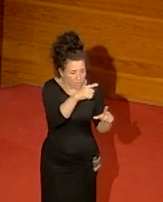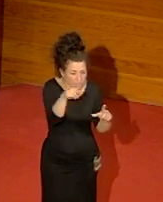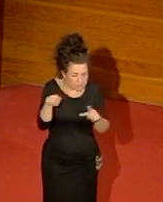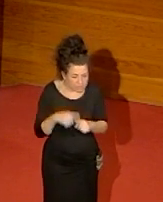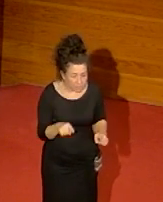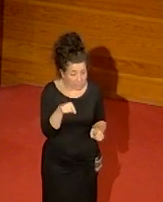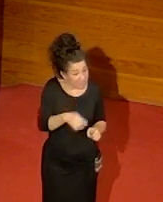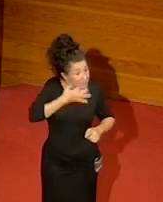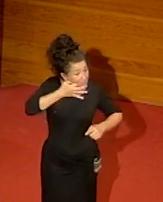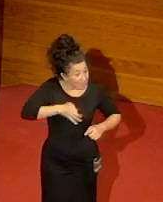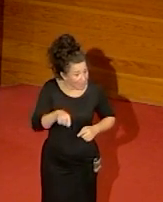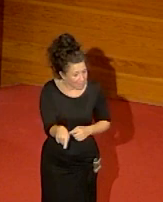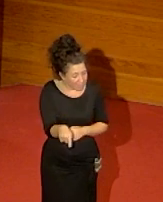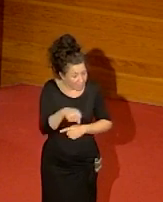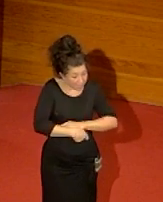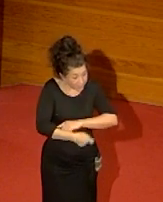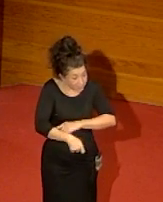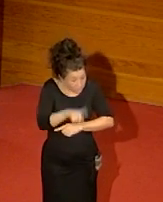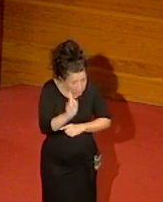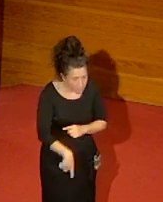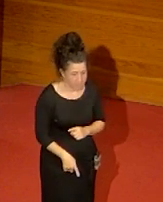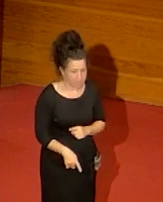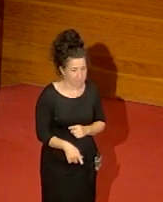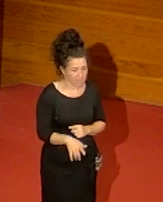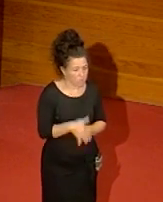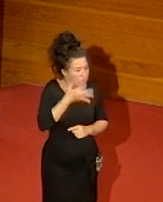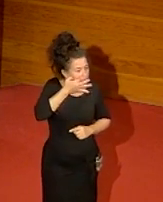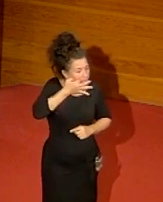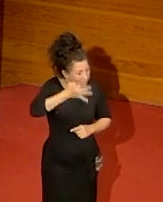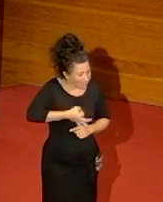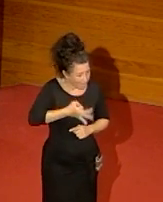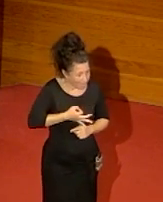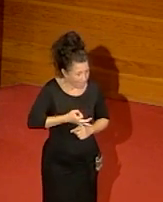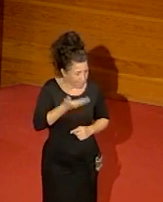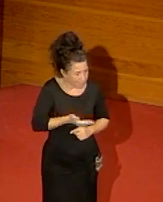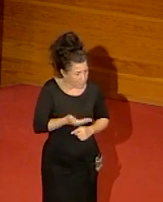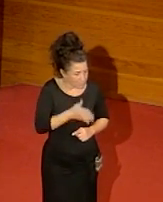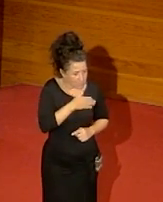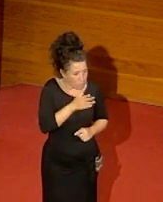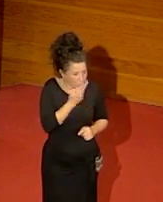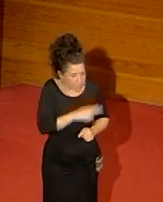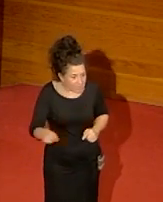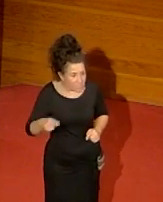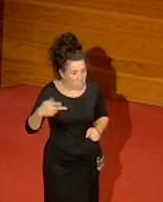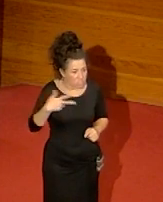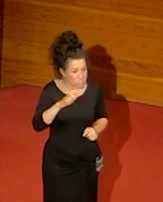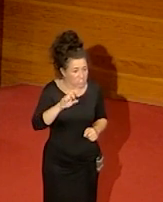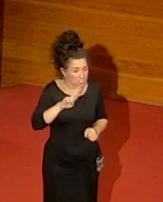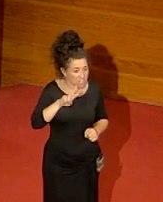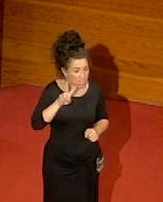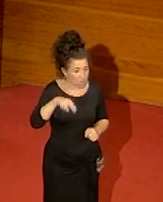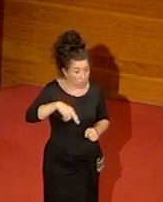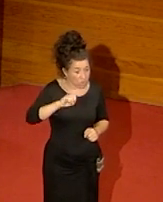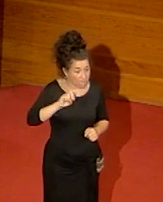bat, eta hemen Gasteizen bereziki ere, pisu handia duen errealitate bat da, Txernobilgo umeena, ez? Eta kontratu